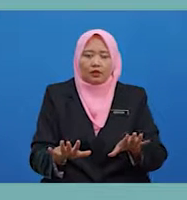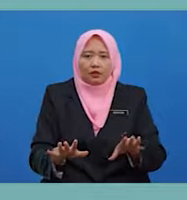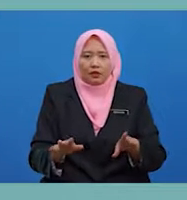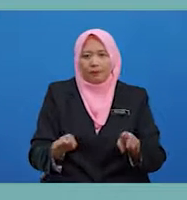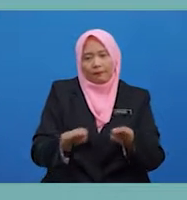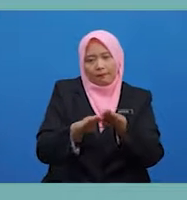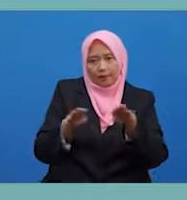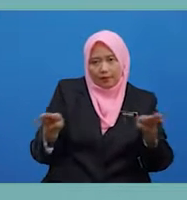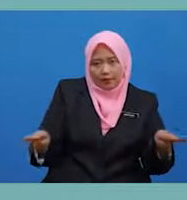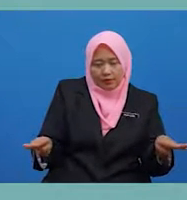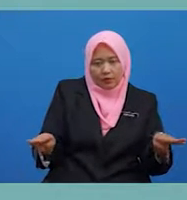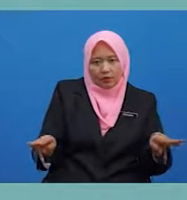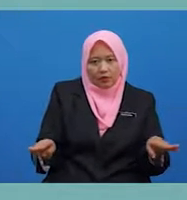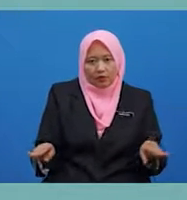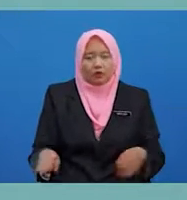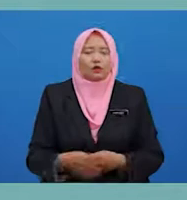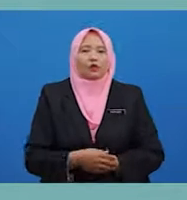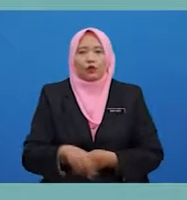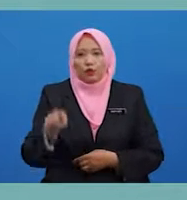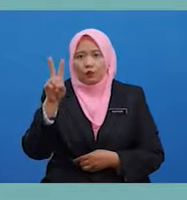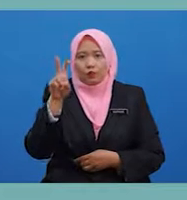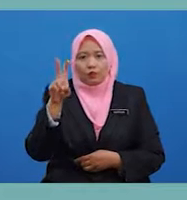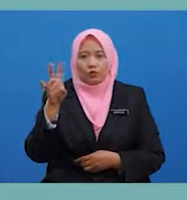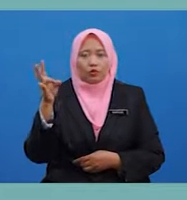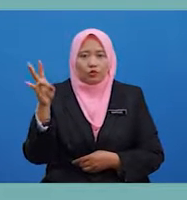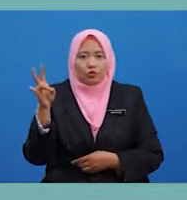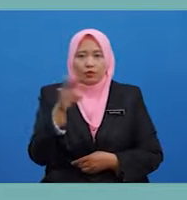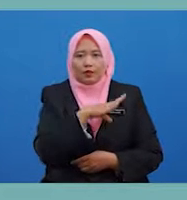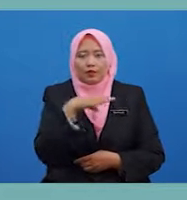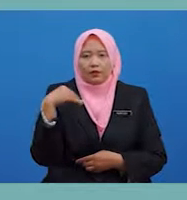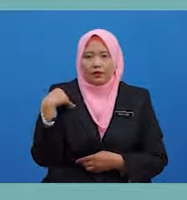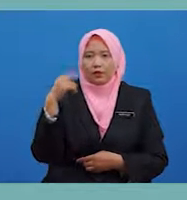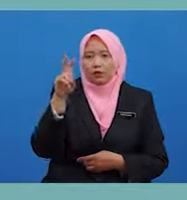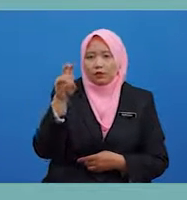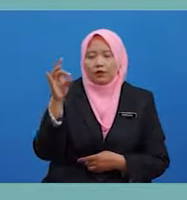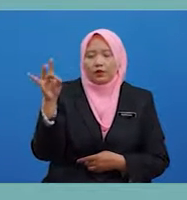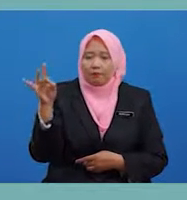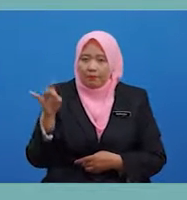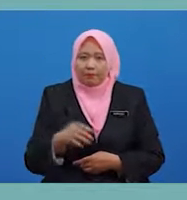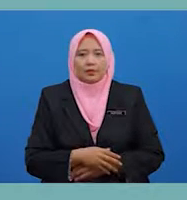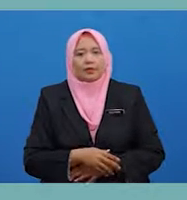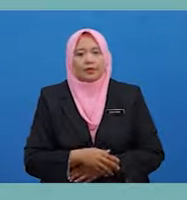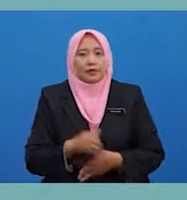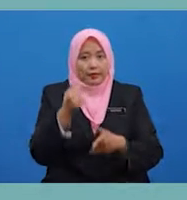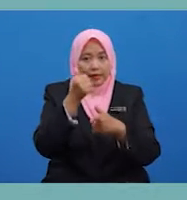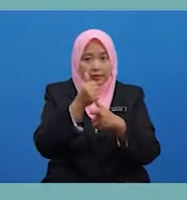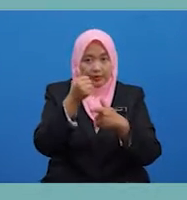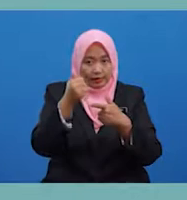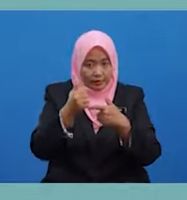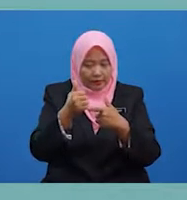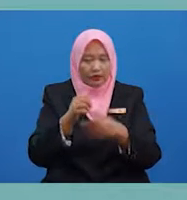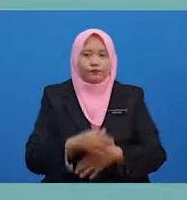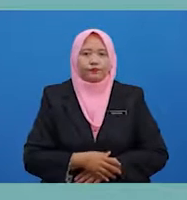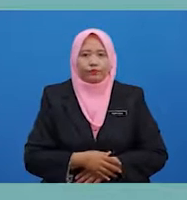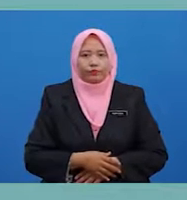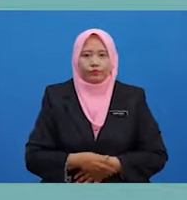antara tahun 2017 dan 2018. Pada tahun 2018, kedatangan